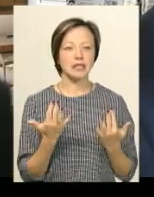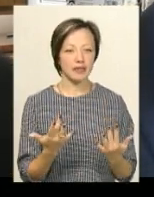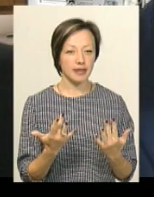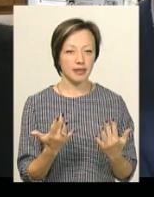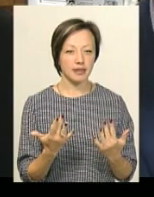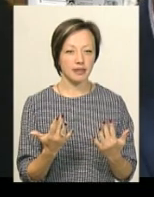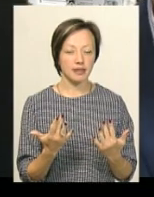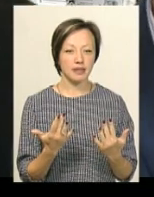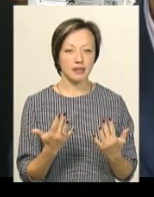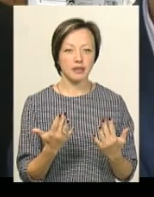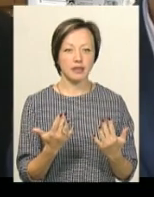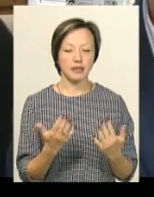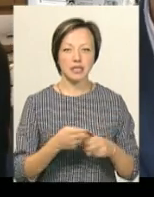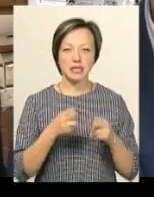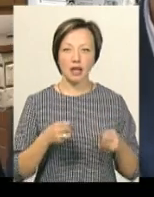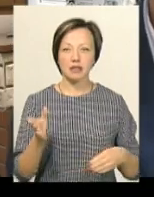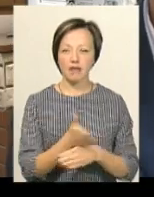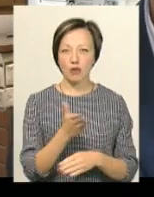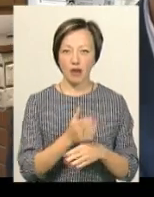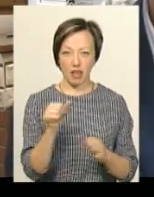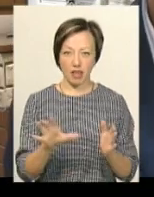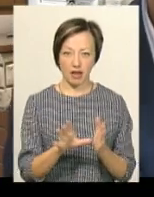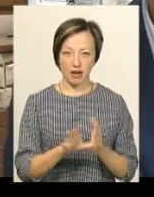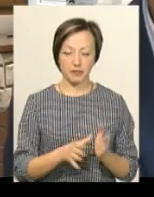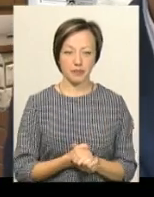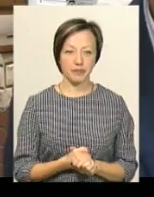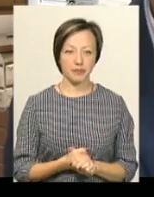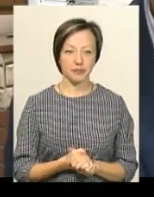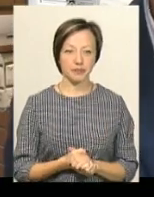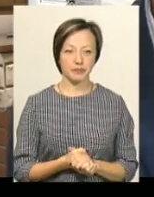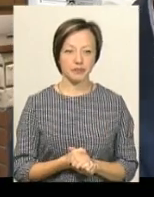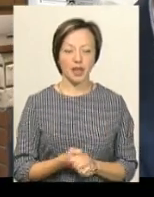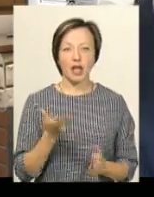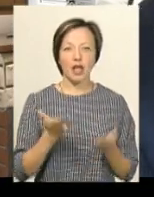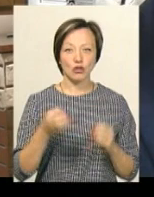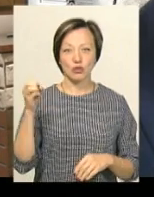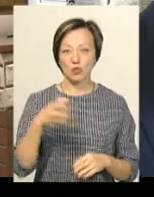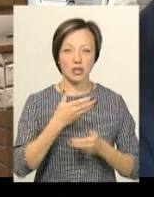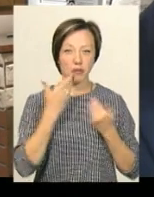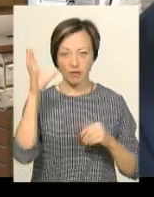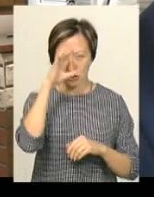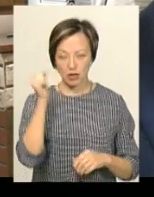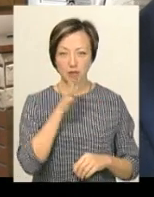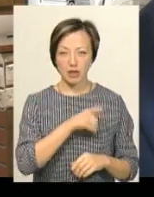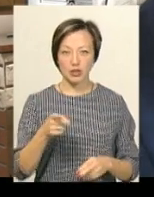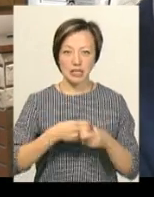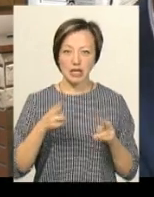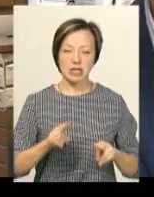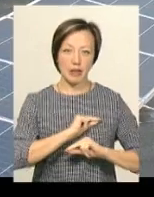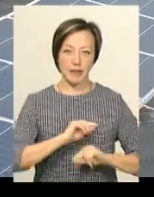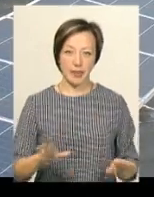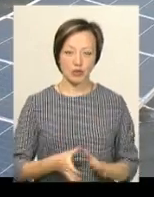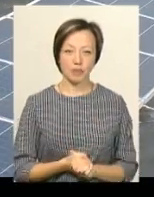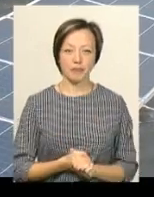станція виробляє енергії. Якщо сонця немає, в нічний період станція не працює.